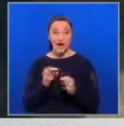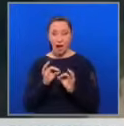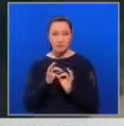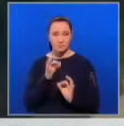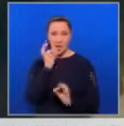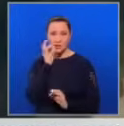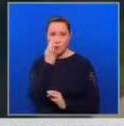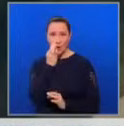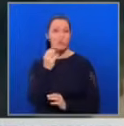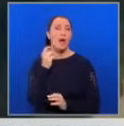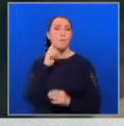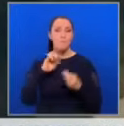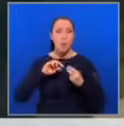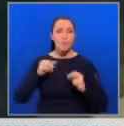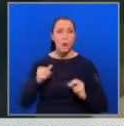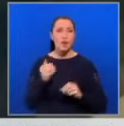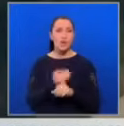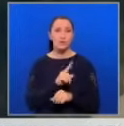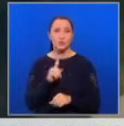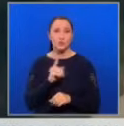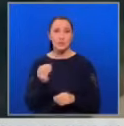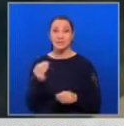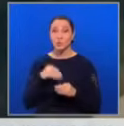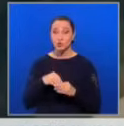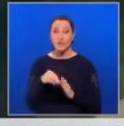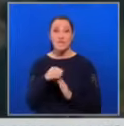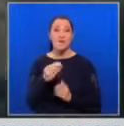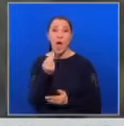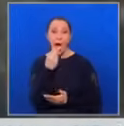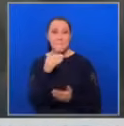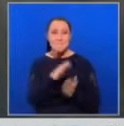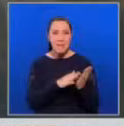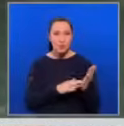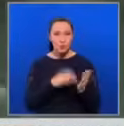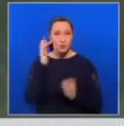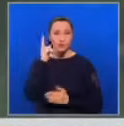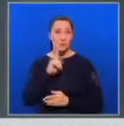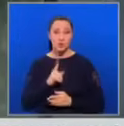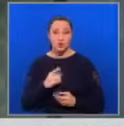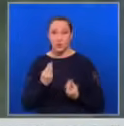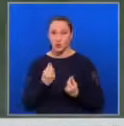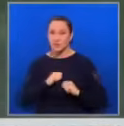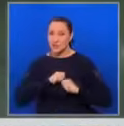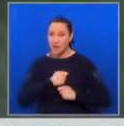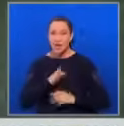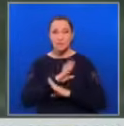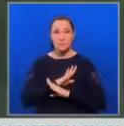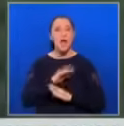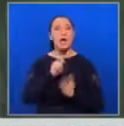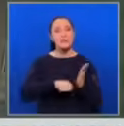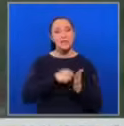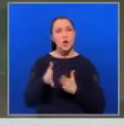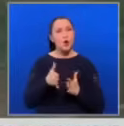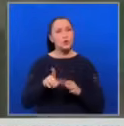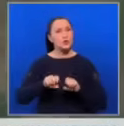бонбон или картоф които не са в менюто на животните могат да им костват много страдания и дори смърт а санкции за хората които нарушават